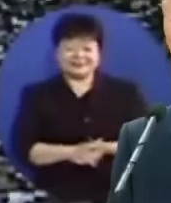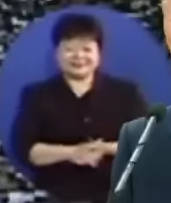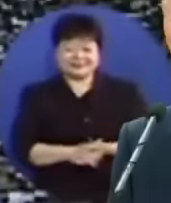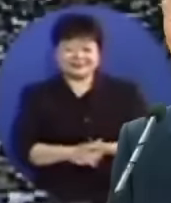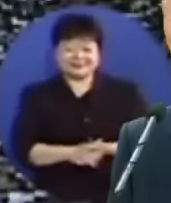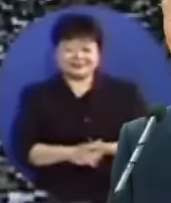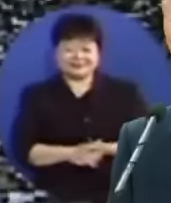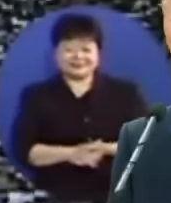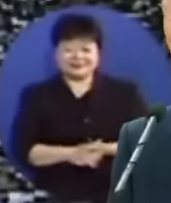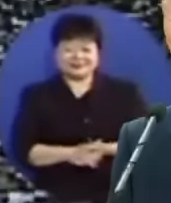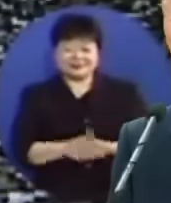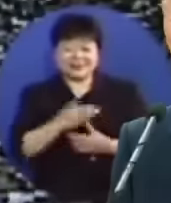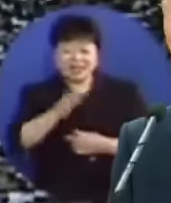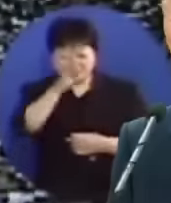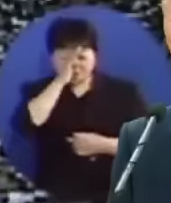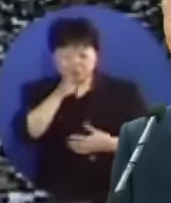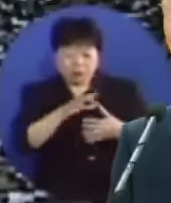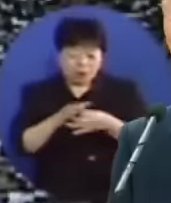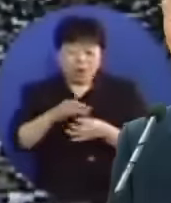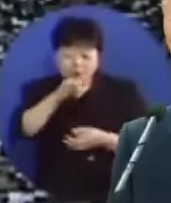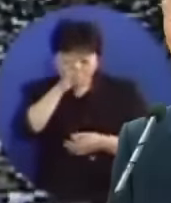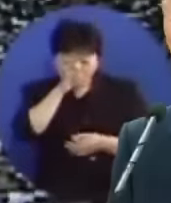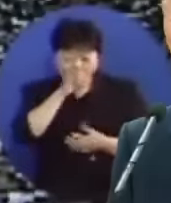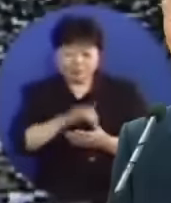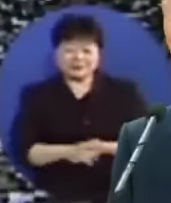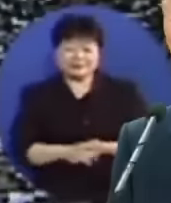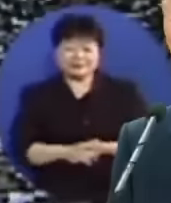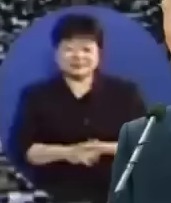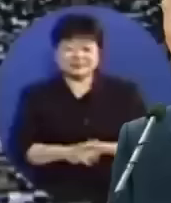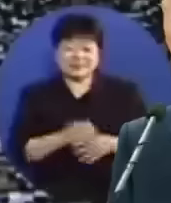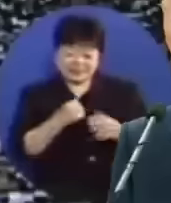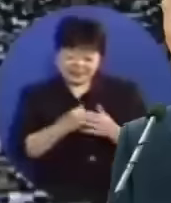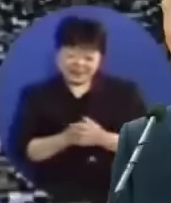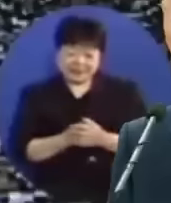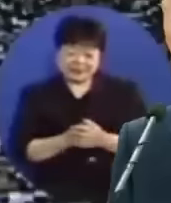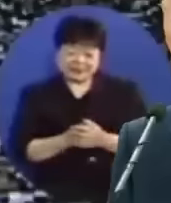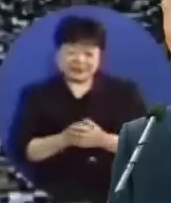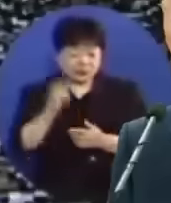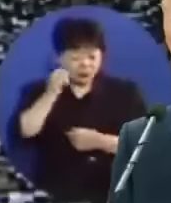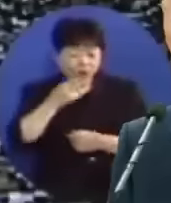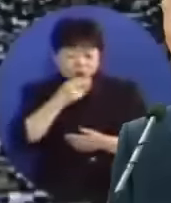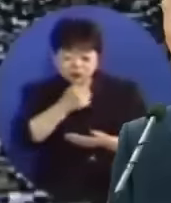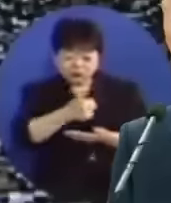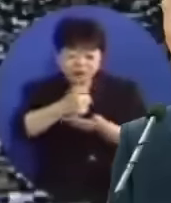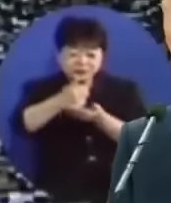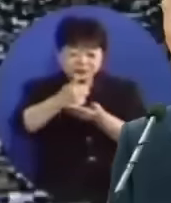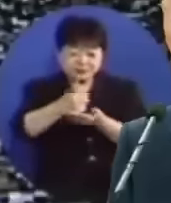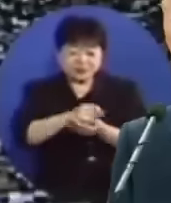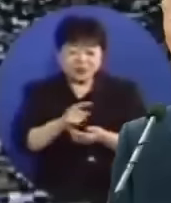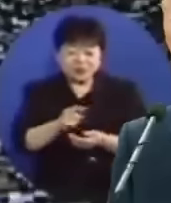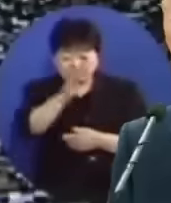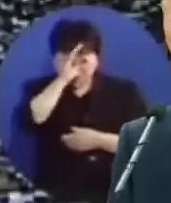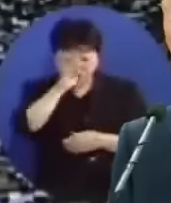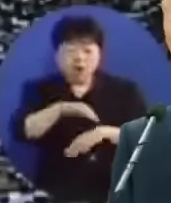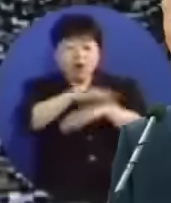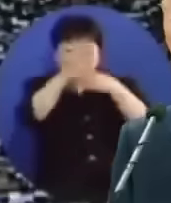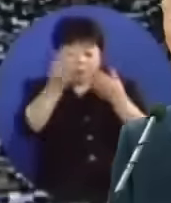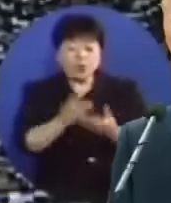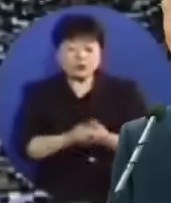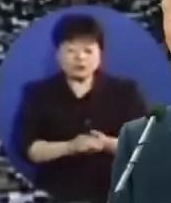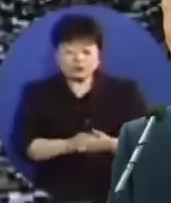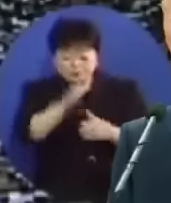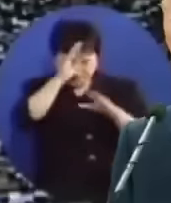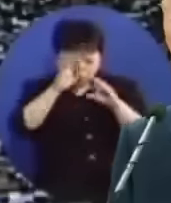이 중에 내 병도 포함되어 있나니라. 그러므로 어려운 건 없어요. 주님은 어떤 병이든지 예외 없이